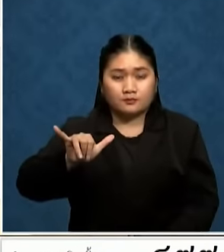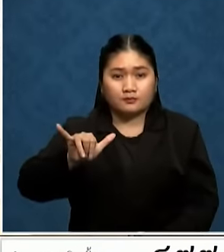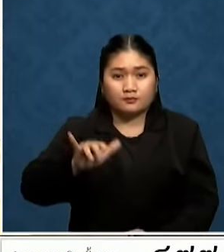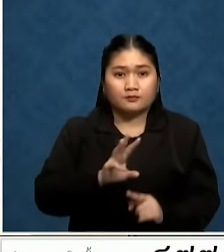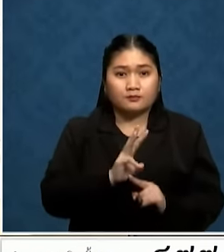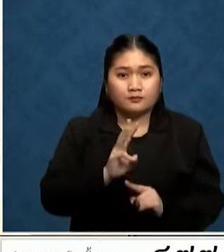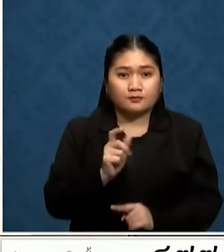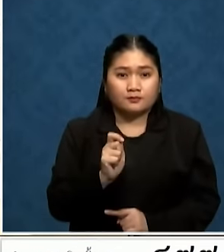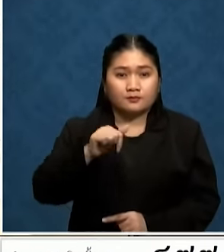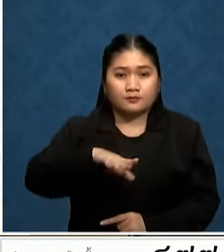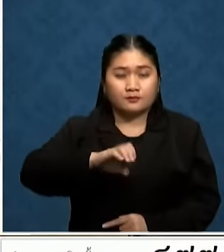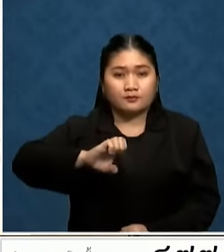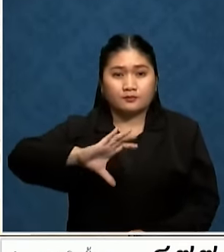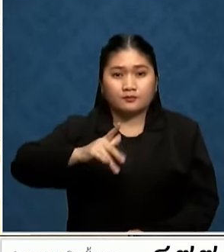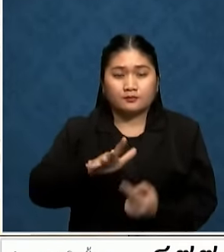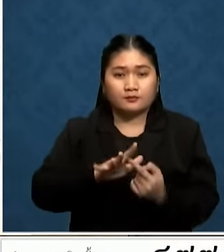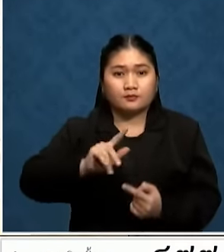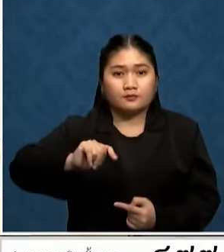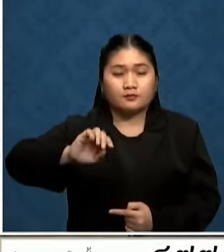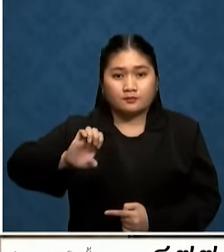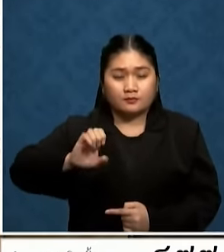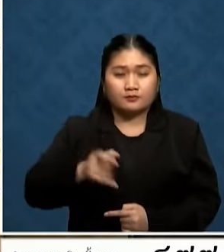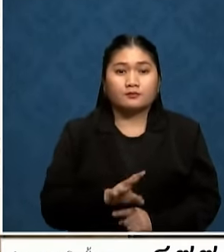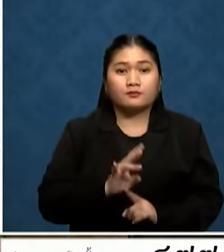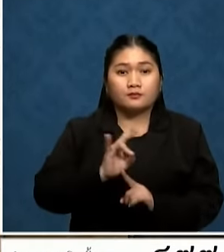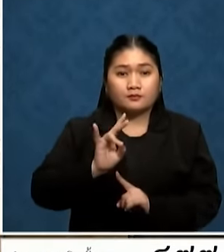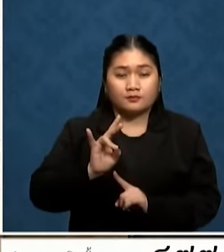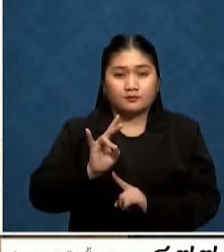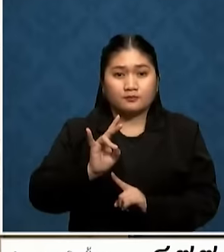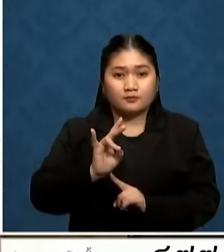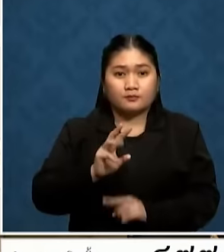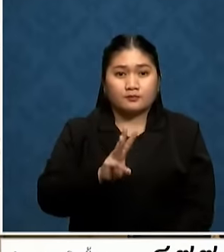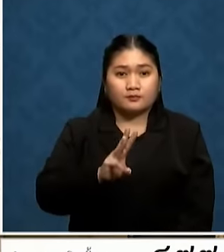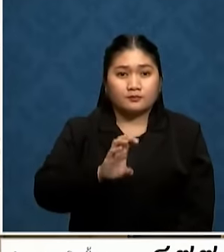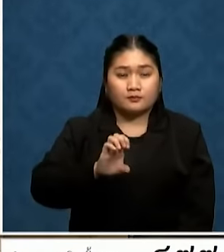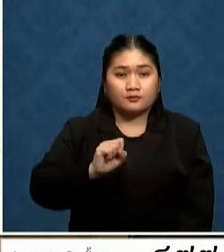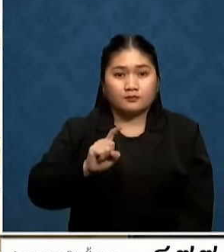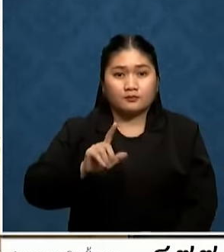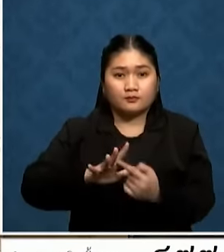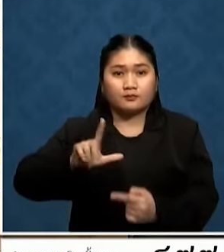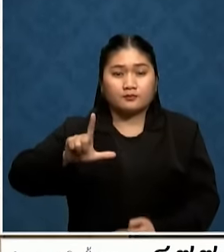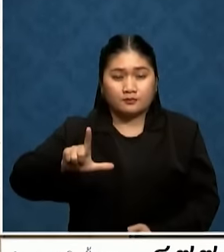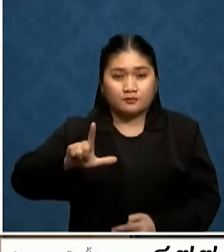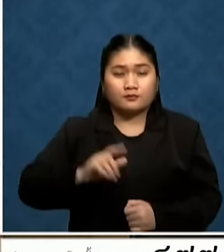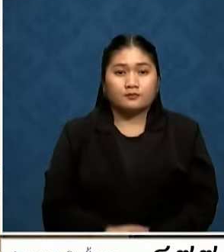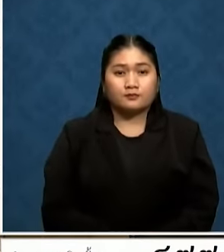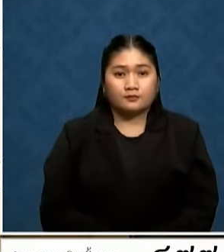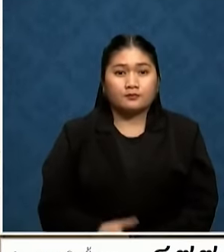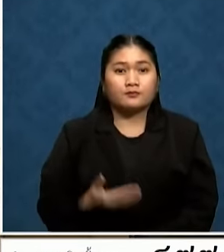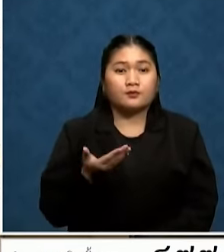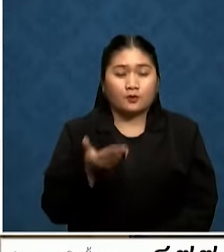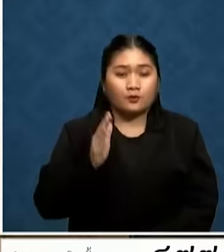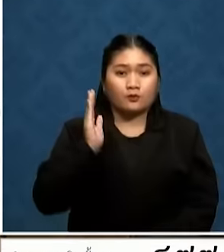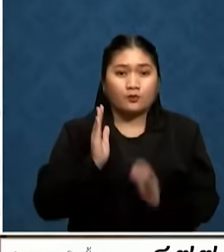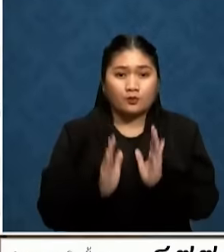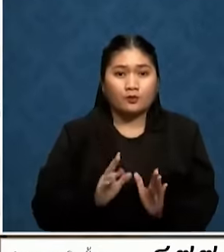6.นอภิชาติตีละสวัดีชัย7. ในวิสารเตชะทีระวัดขอพรับลอง